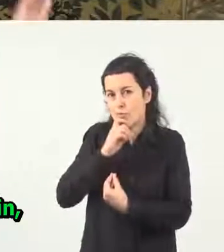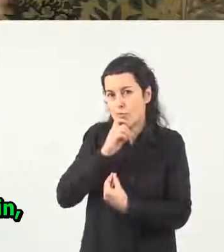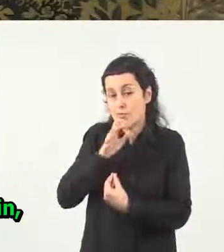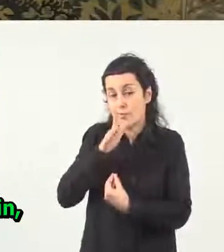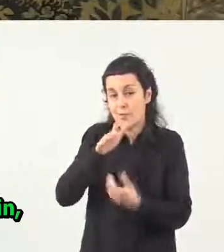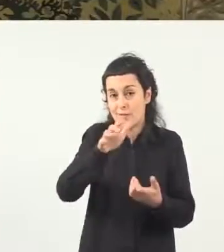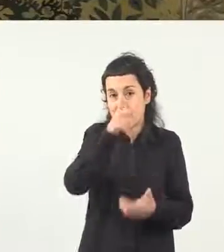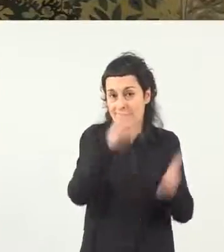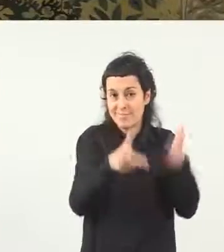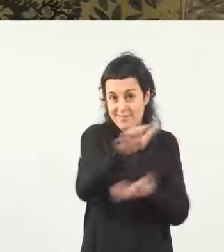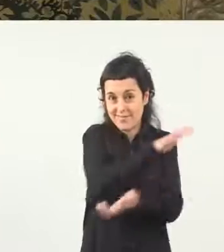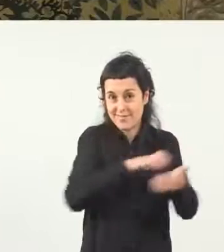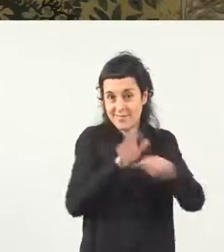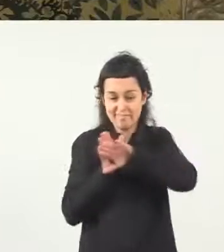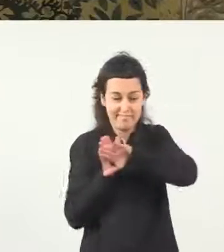hori aparte utzita.